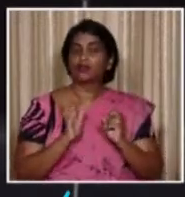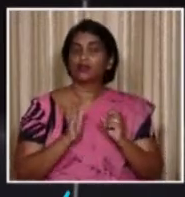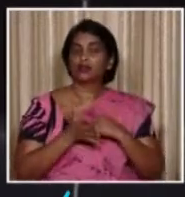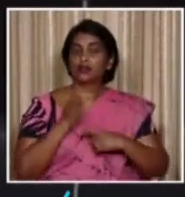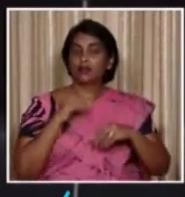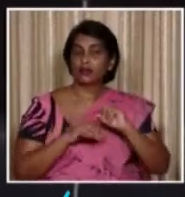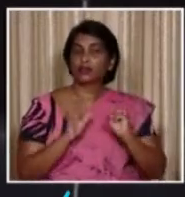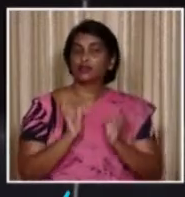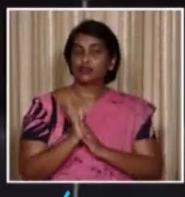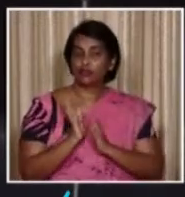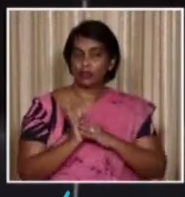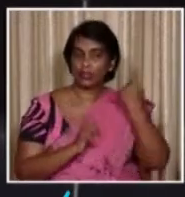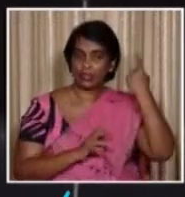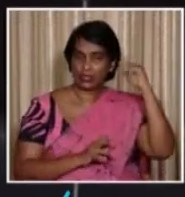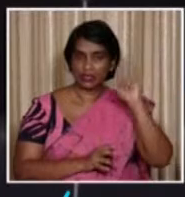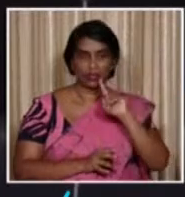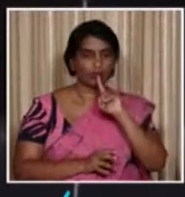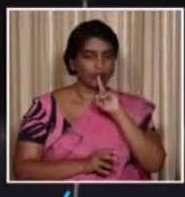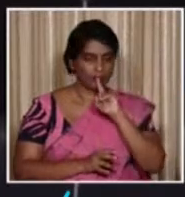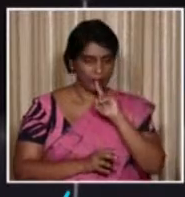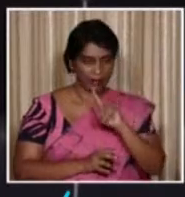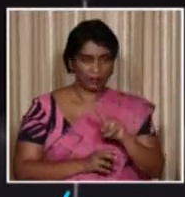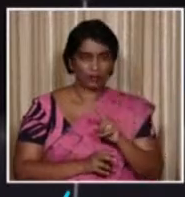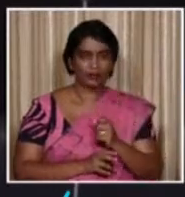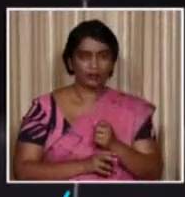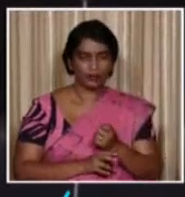මැතිවරණ කොමිසම ඊයේ ප්‍රකාශයක් කරලා තිබෙනවා.